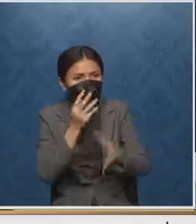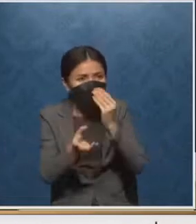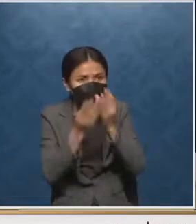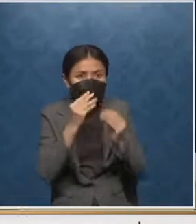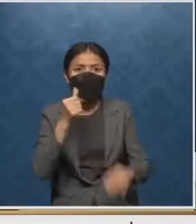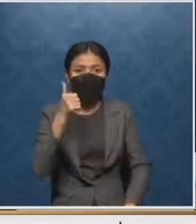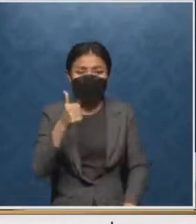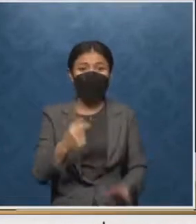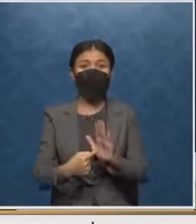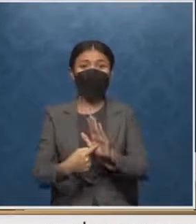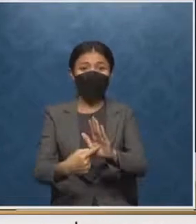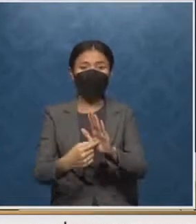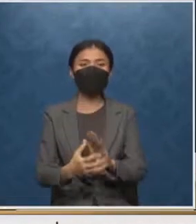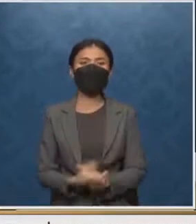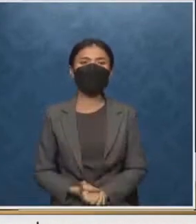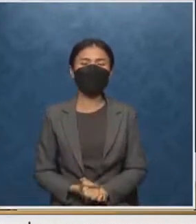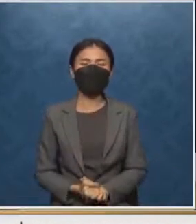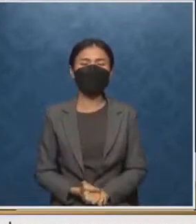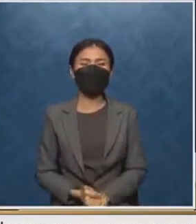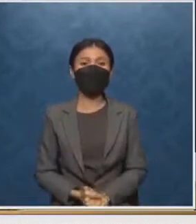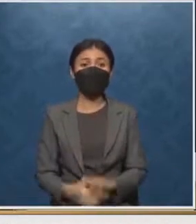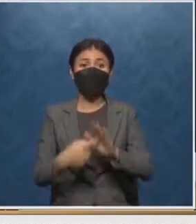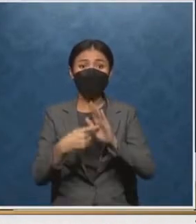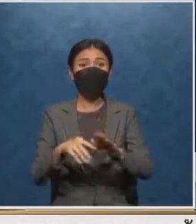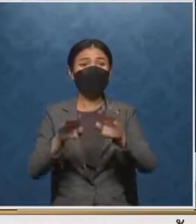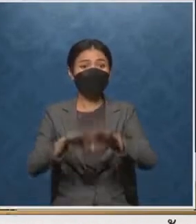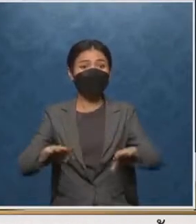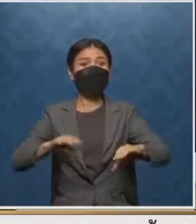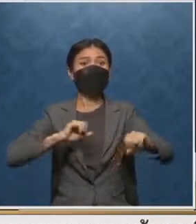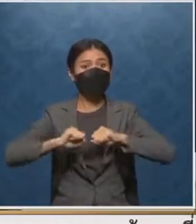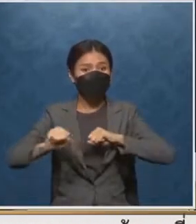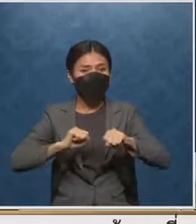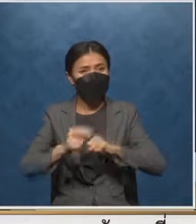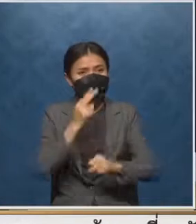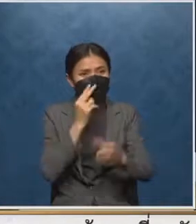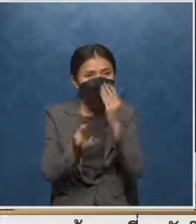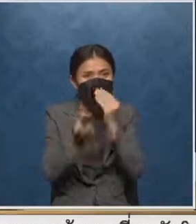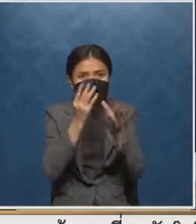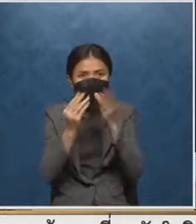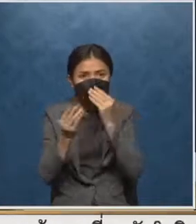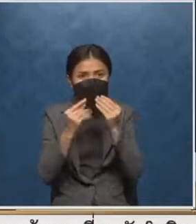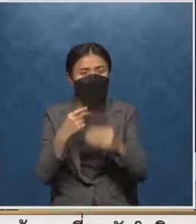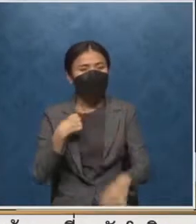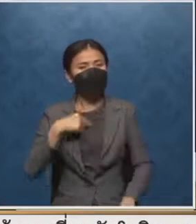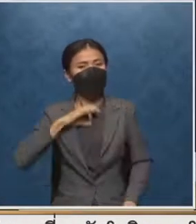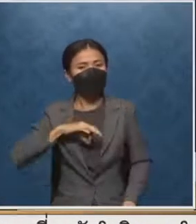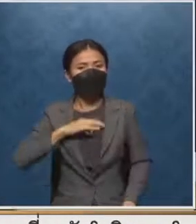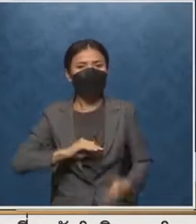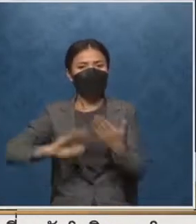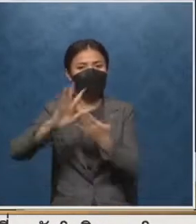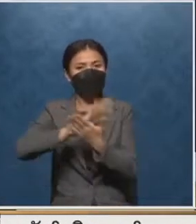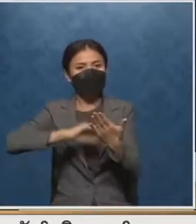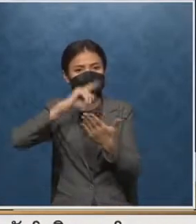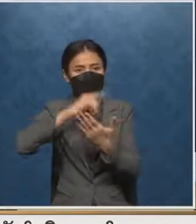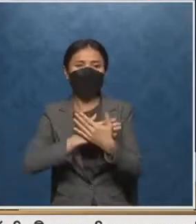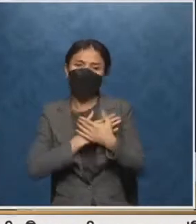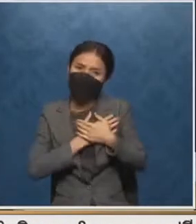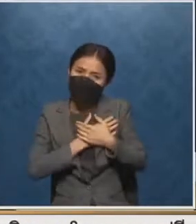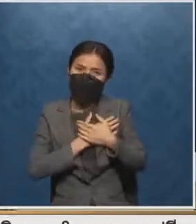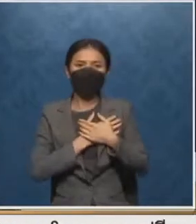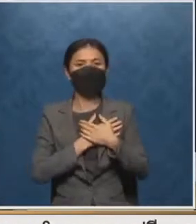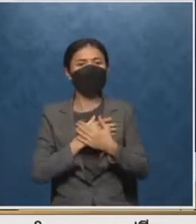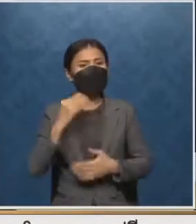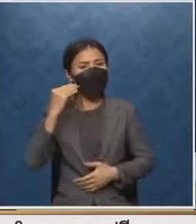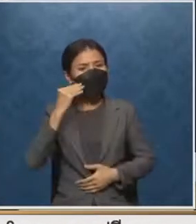ฝังให้เยาวชนให้คนไทยมีความรู้สึกรักประเทศชาติรักถิ่นเกิดนะครับ